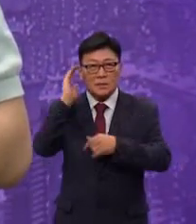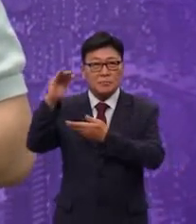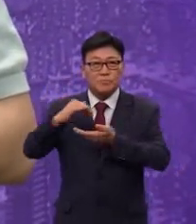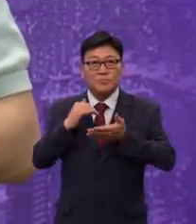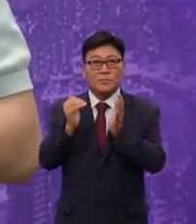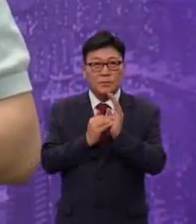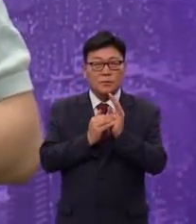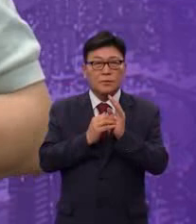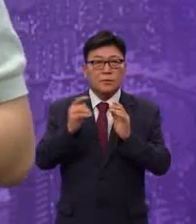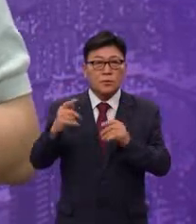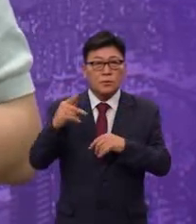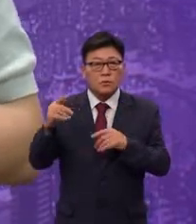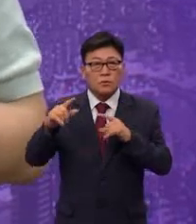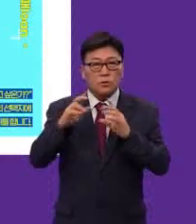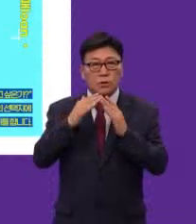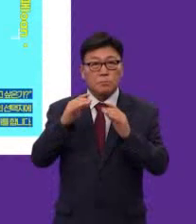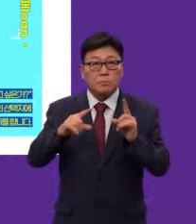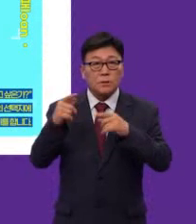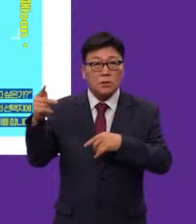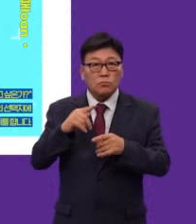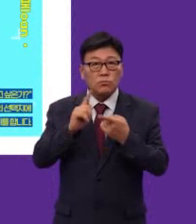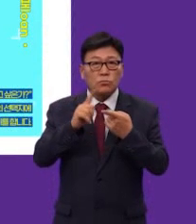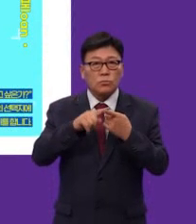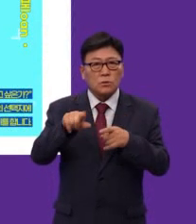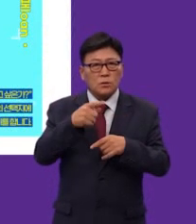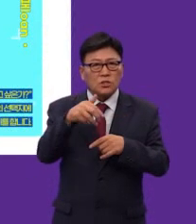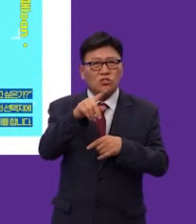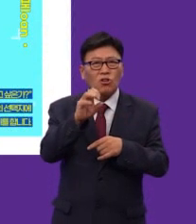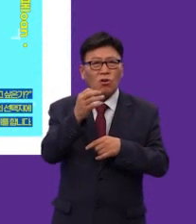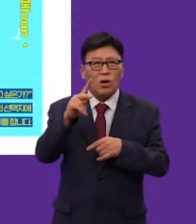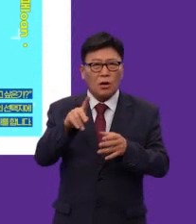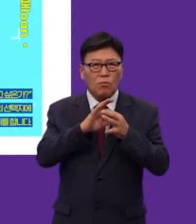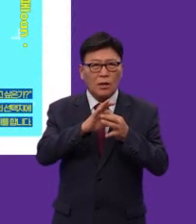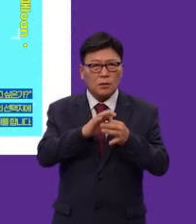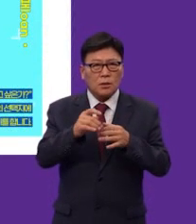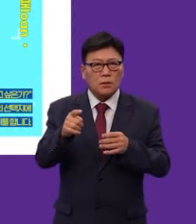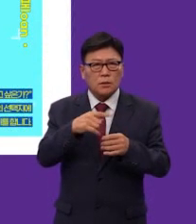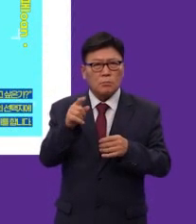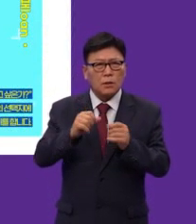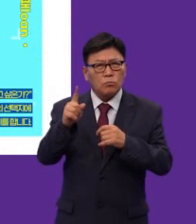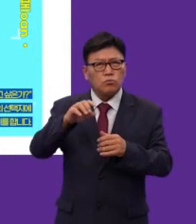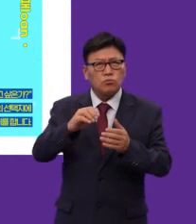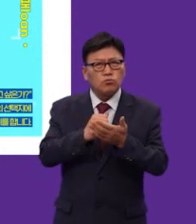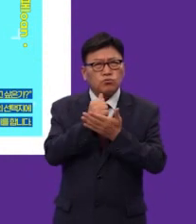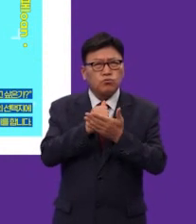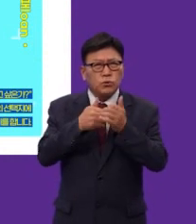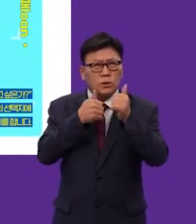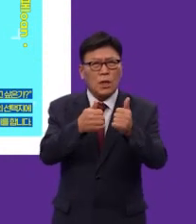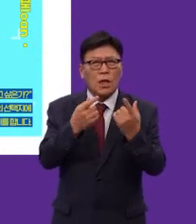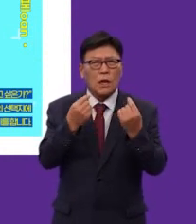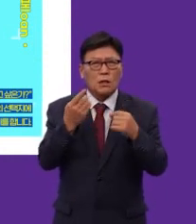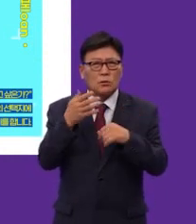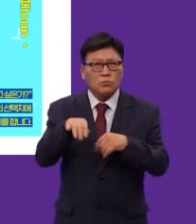들었고요. 주거 대출에서는 거의 뭐 청약과 관련된 부분이 거의 운에 좀 달려있지